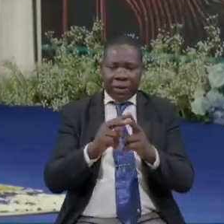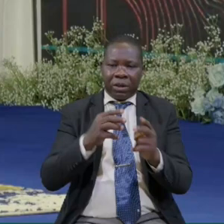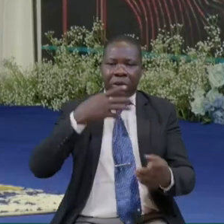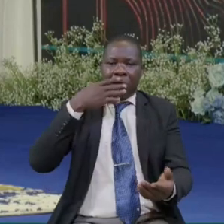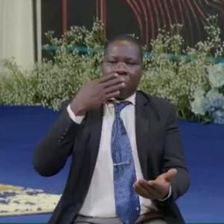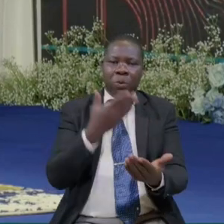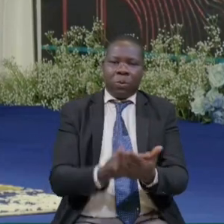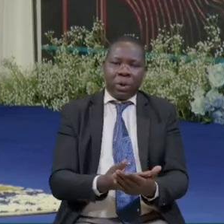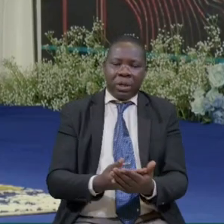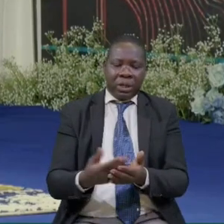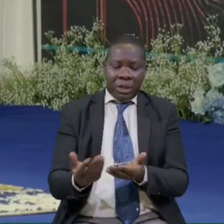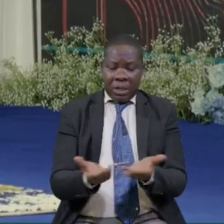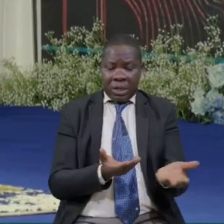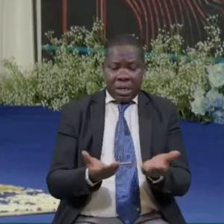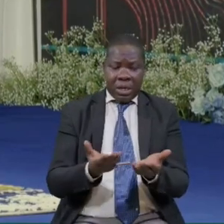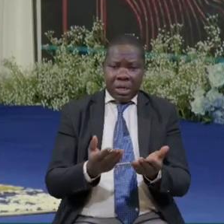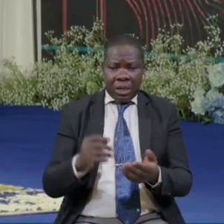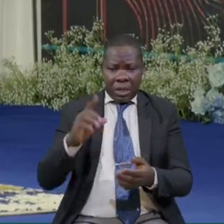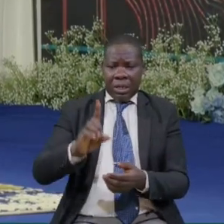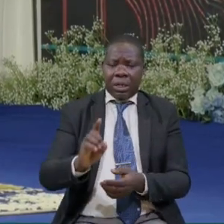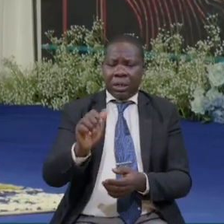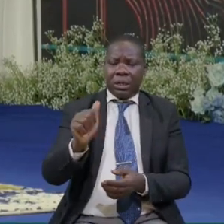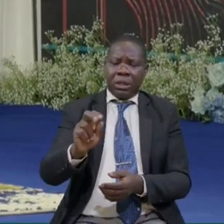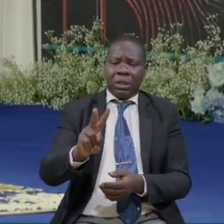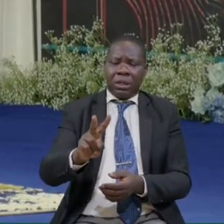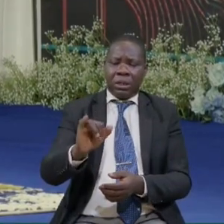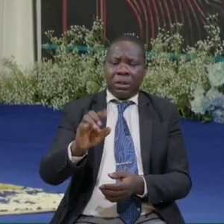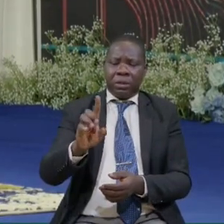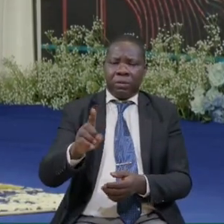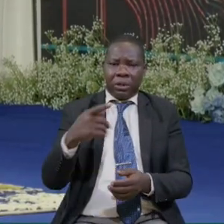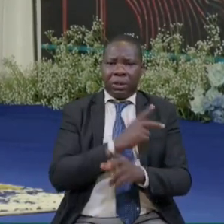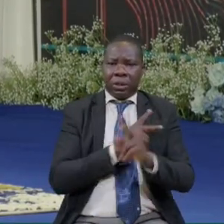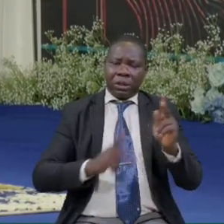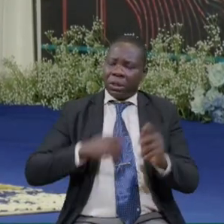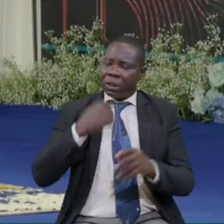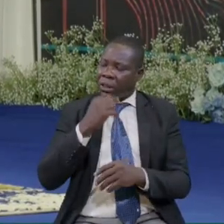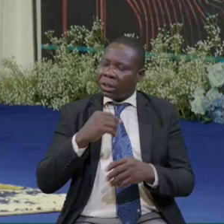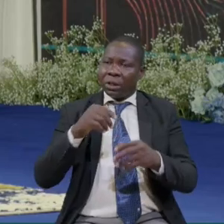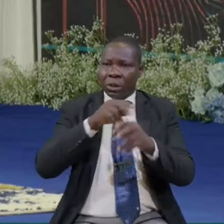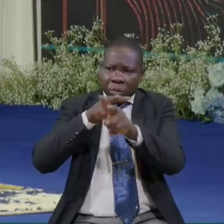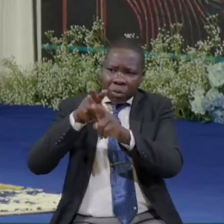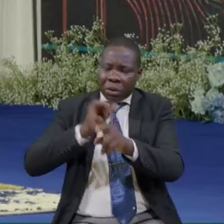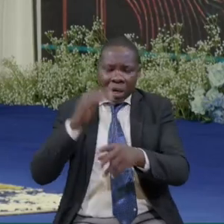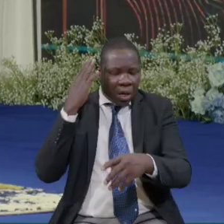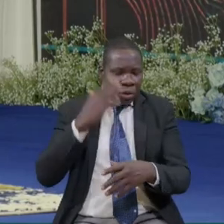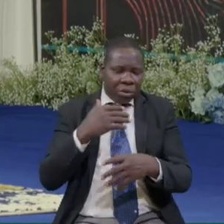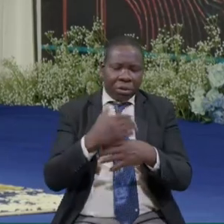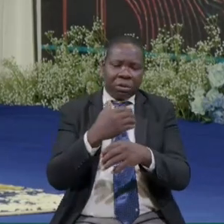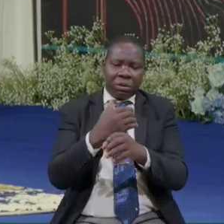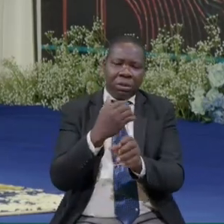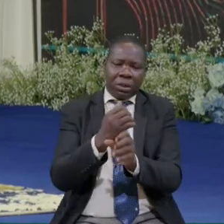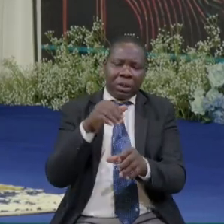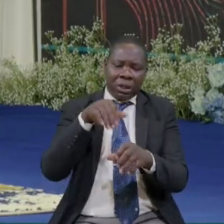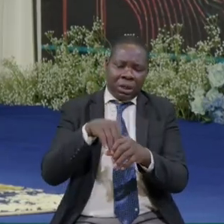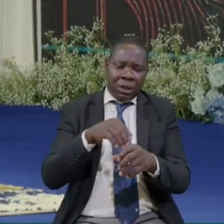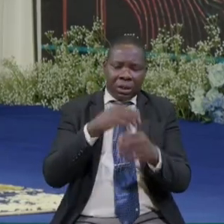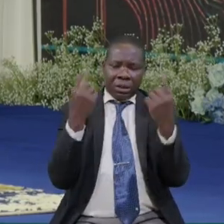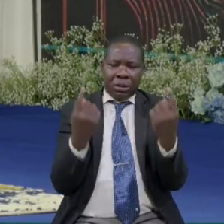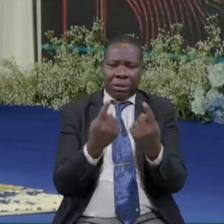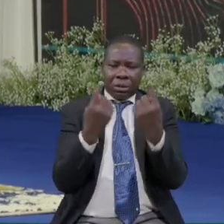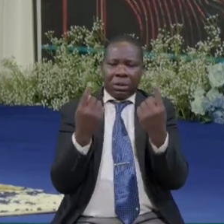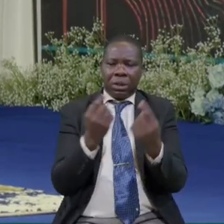Ici, David le roi, ici dit, « Voici, je suis né dans l'iniquité, et ma mère m'a